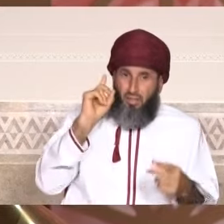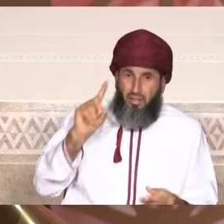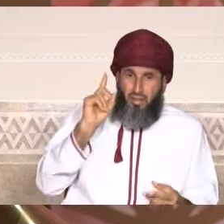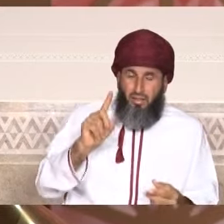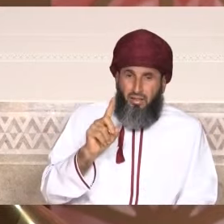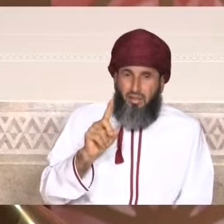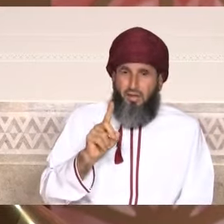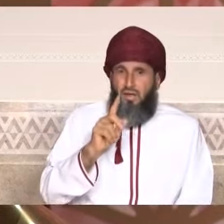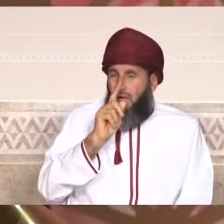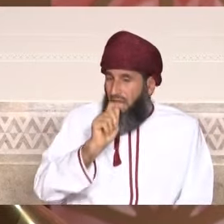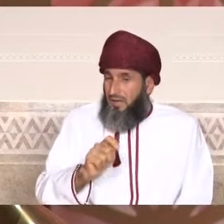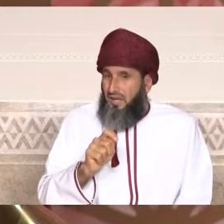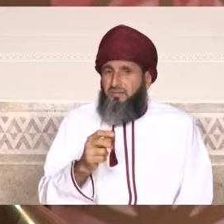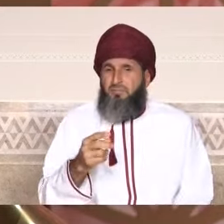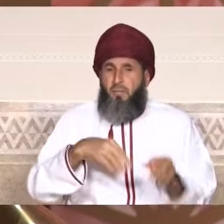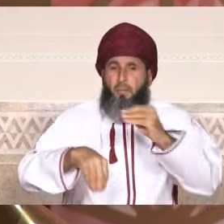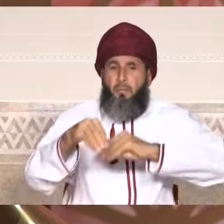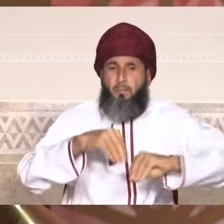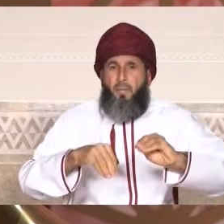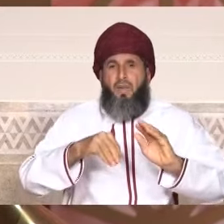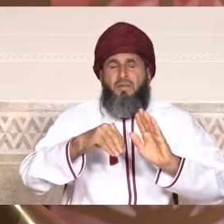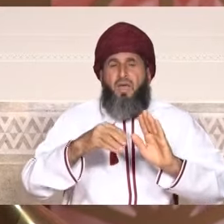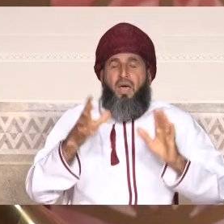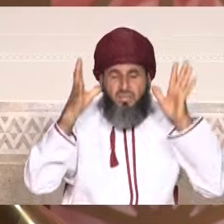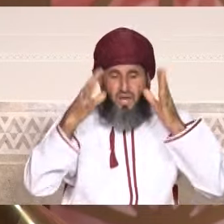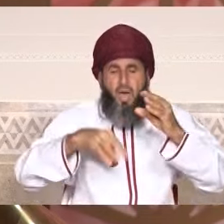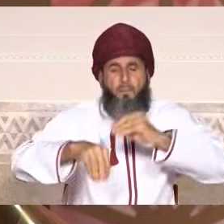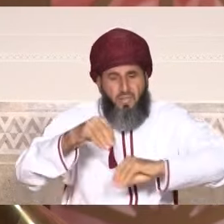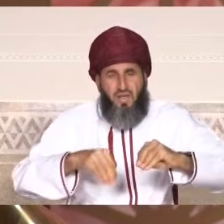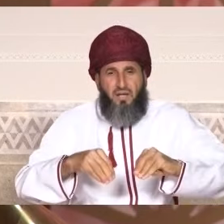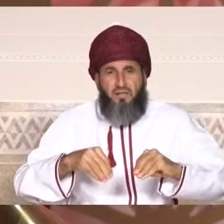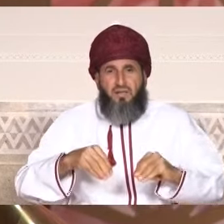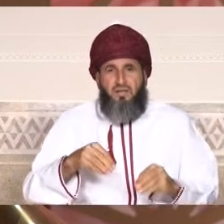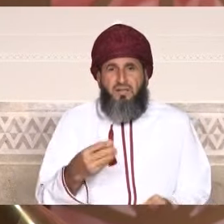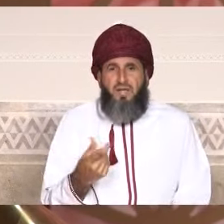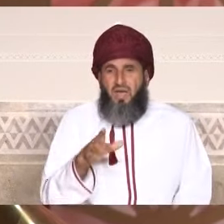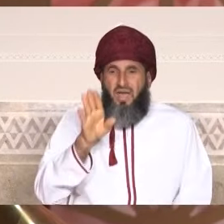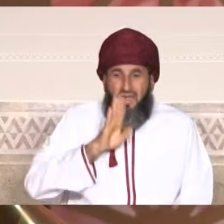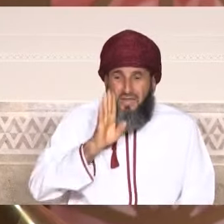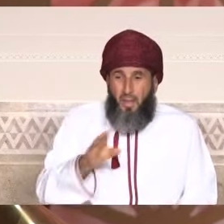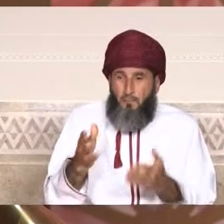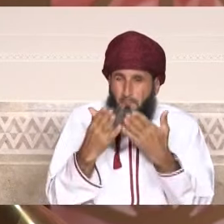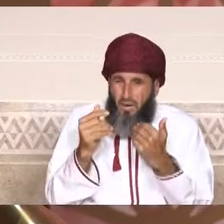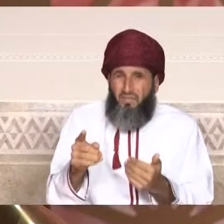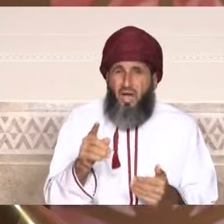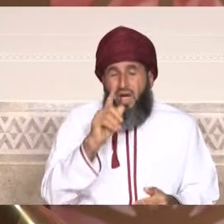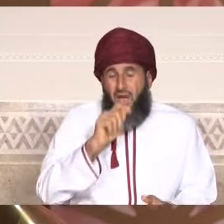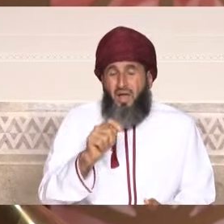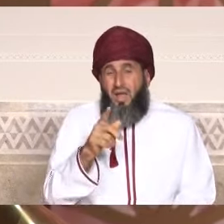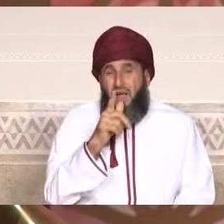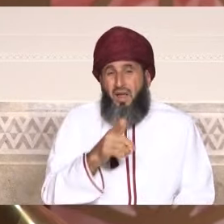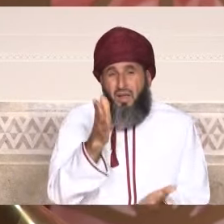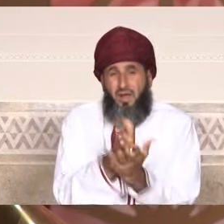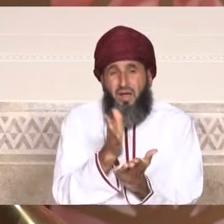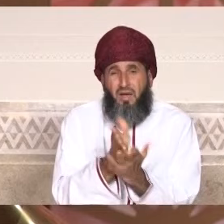وقع له إنما بسبب التهاون وعدم الجد في التعلم، فالأولى في حقه في